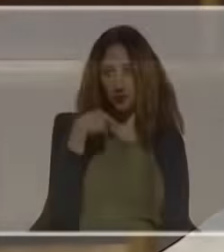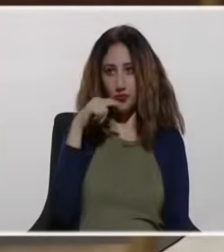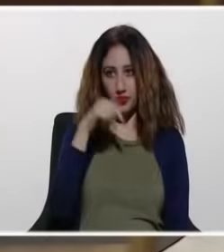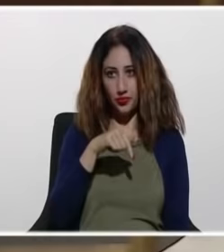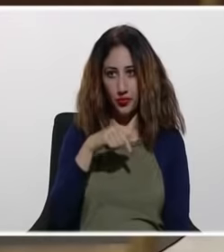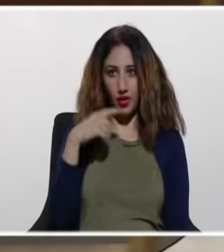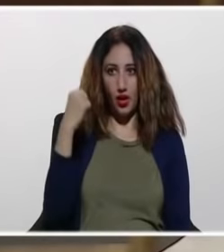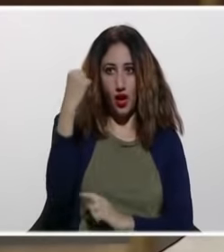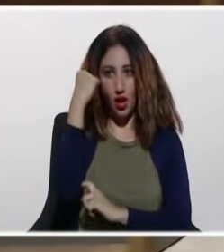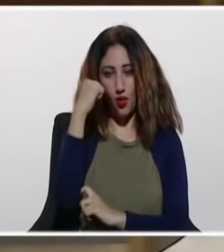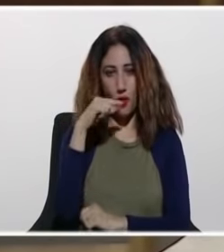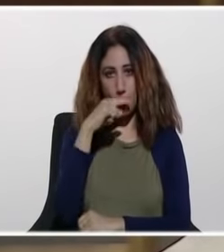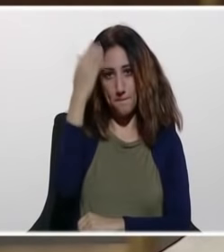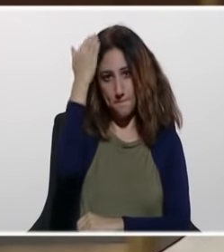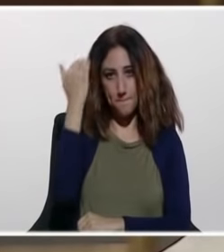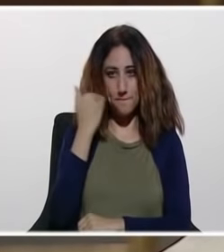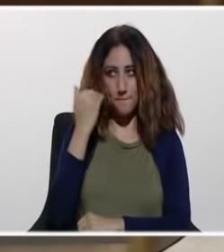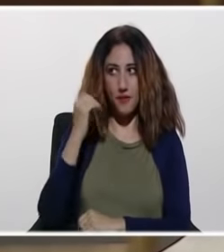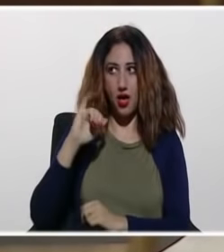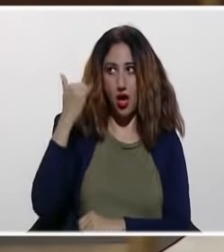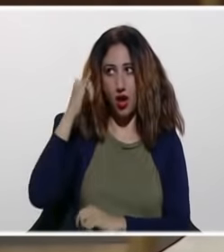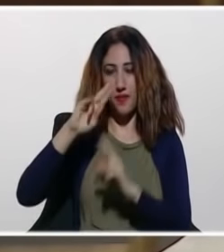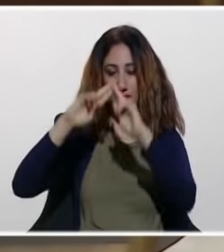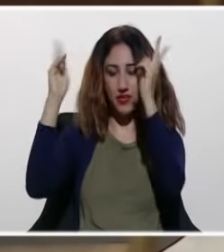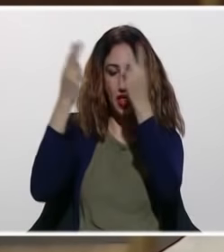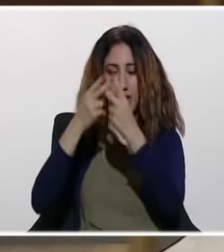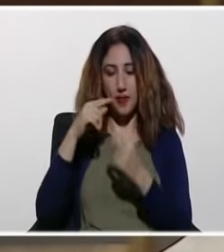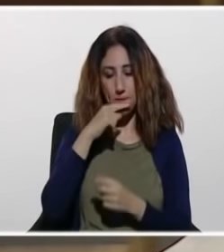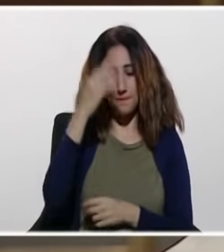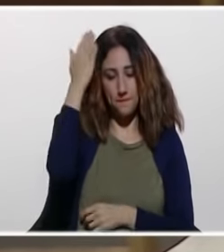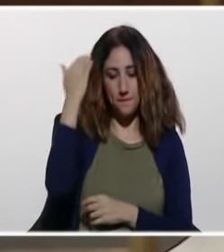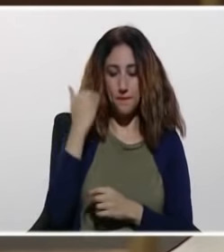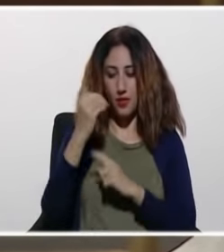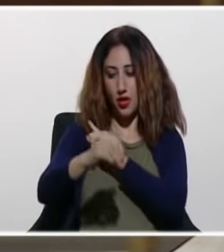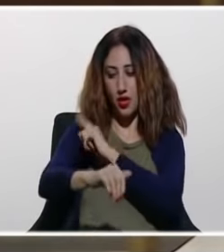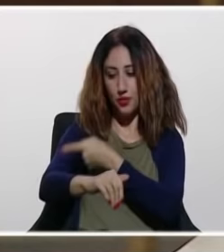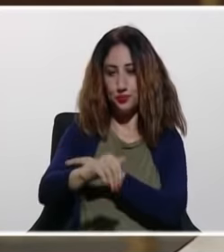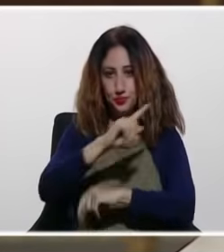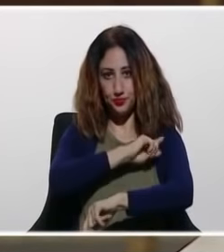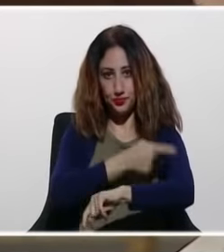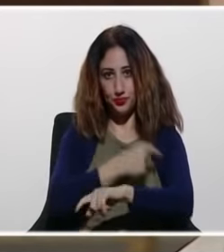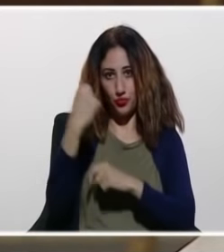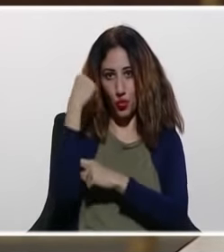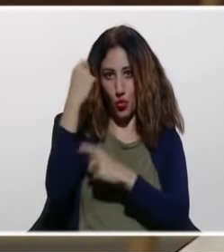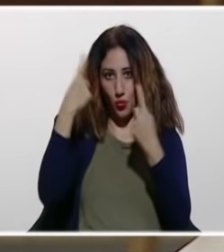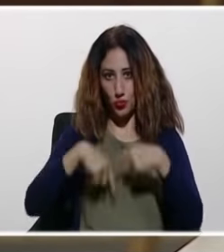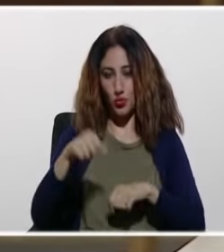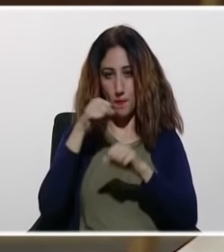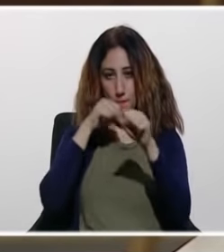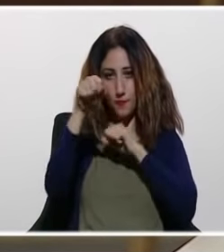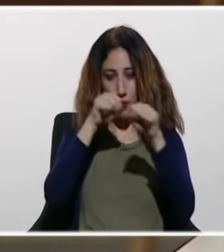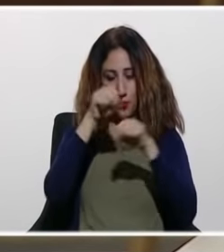معايا دلوقتي أقوى امرأة عربية في العالم يا جماعة، امرأة بتملك العضلات والقوة البدنية، بطلة في الكيك بوكس